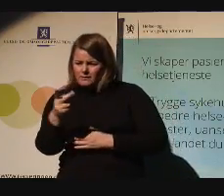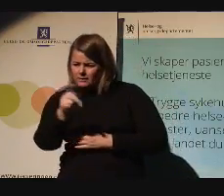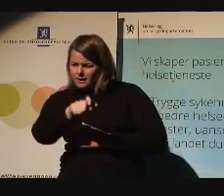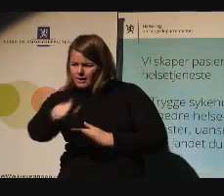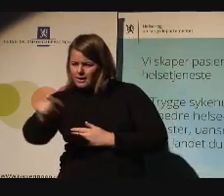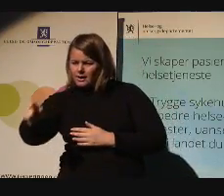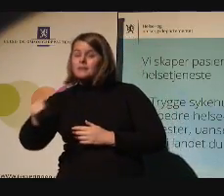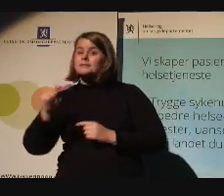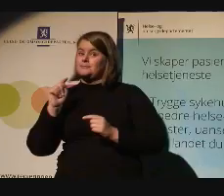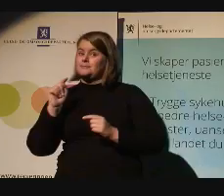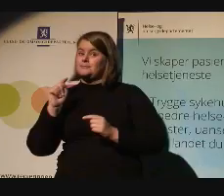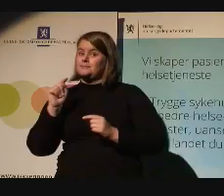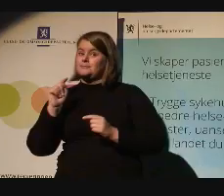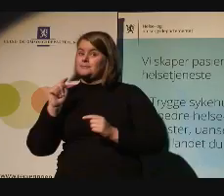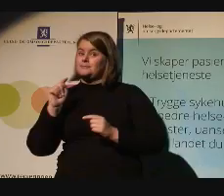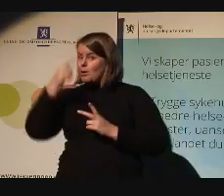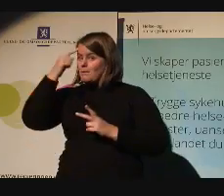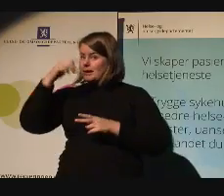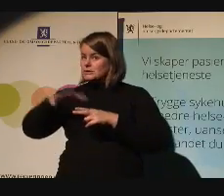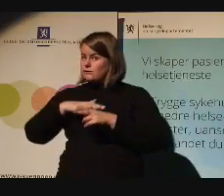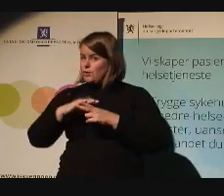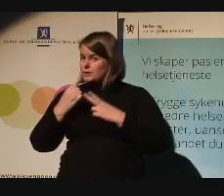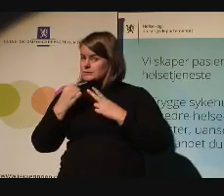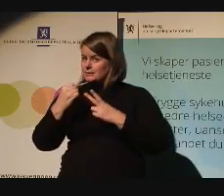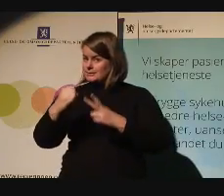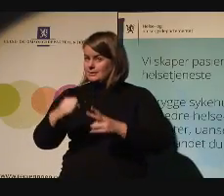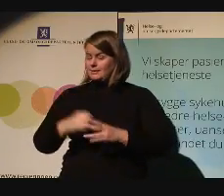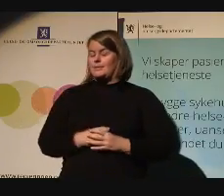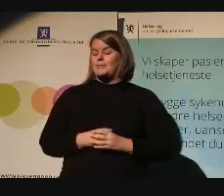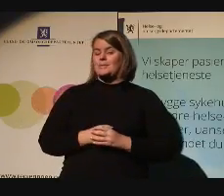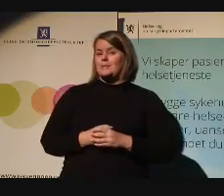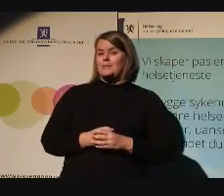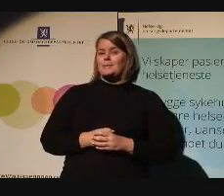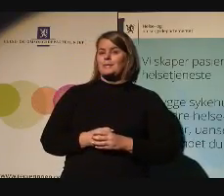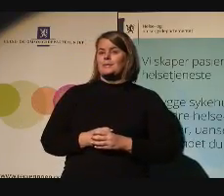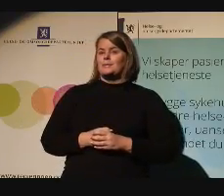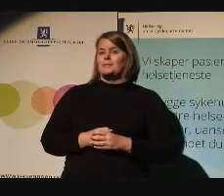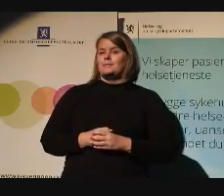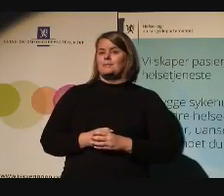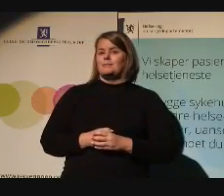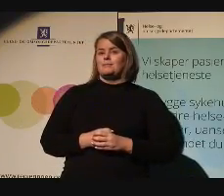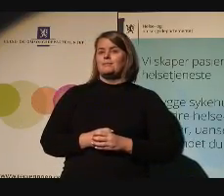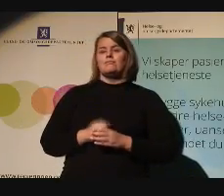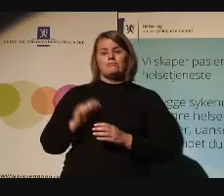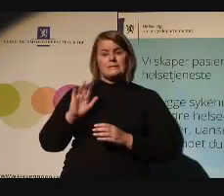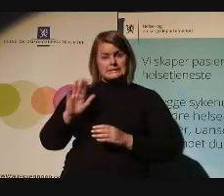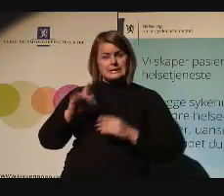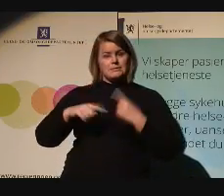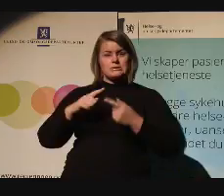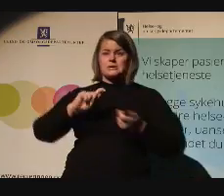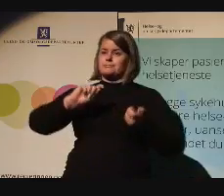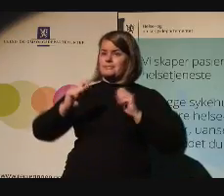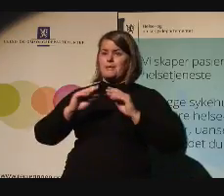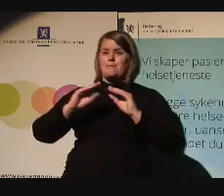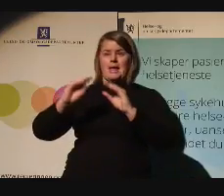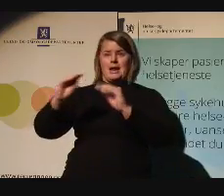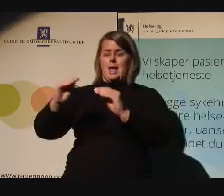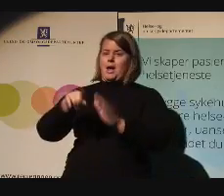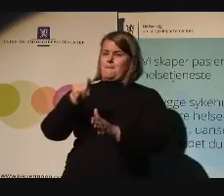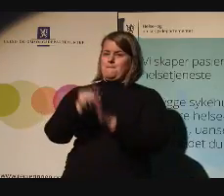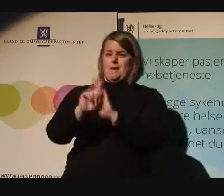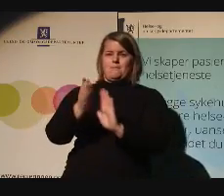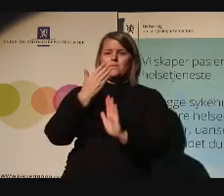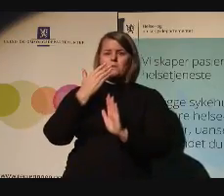var en viktig og meningsfull satsing. De forbedret prosessene, og resultatene kom